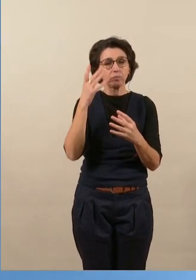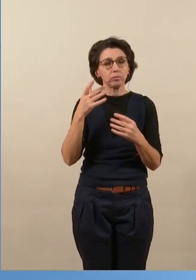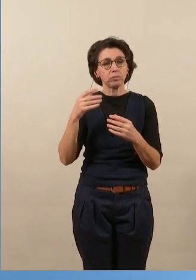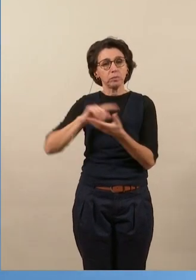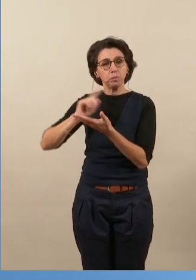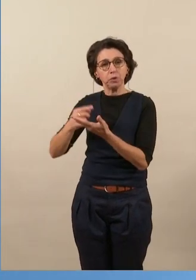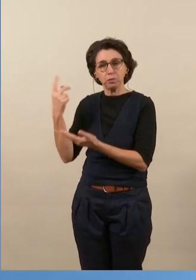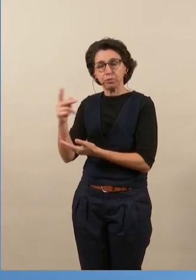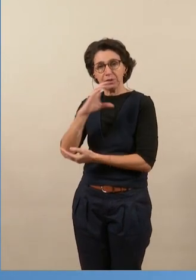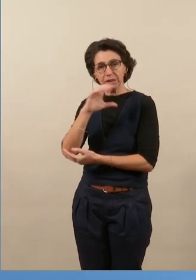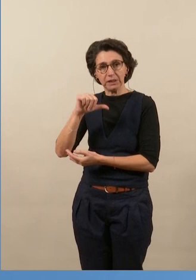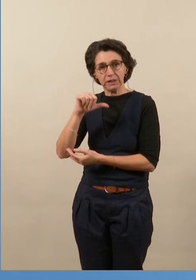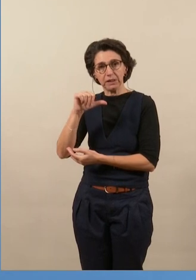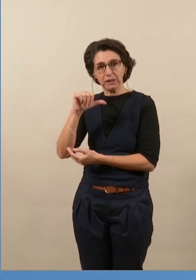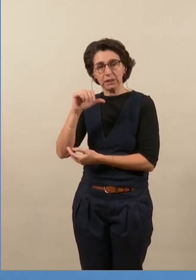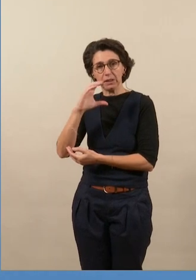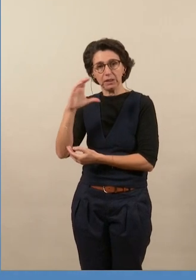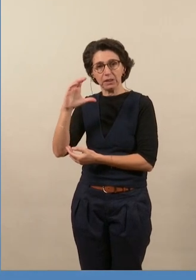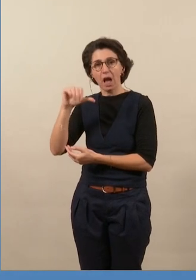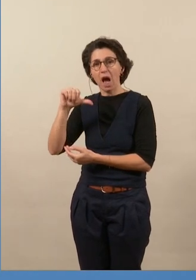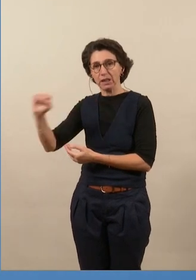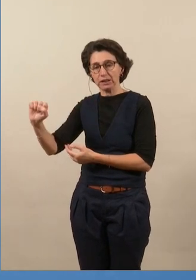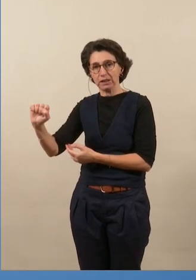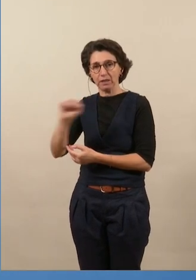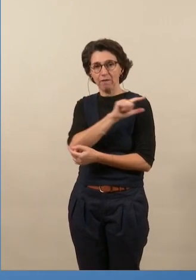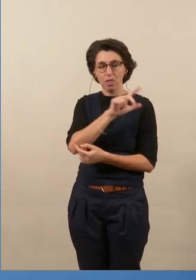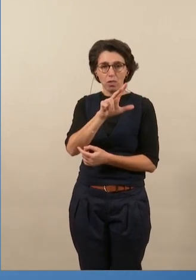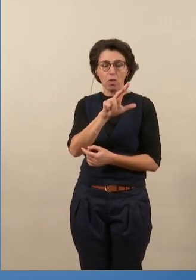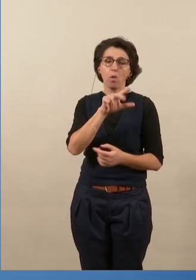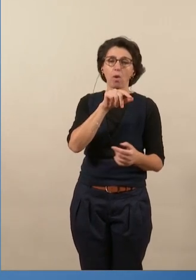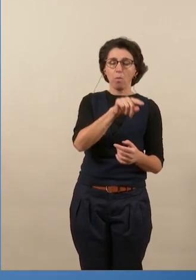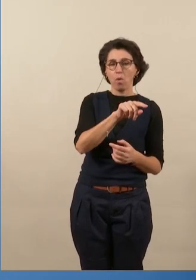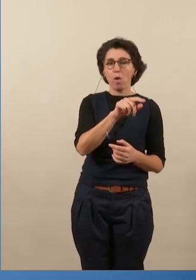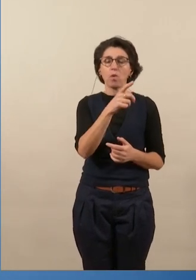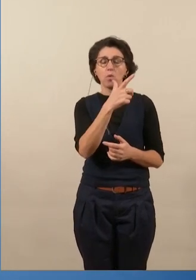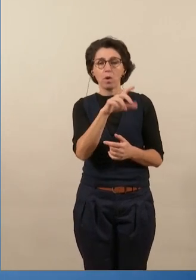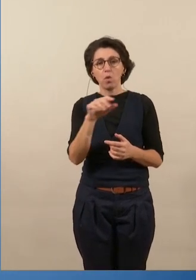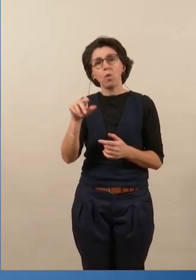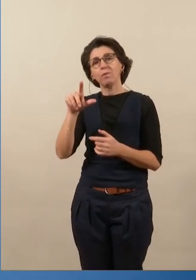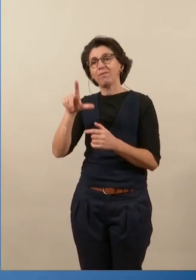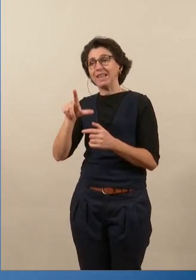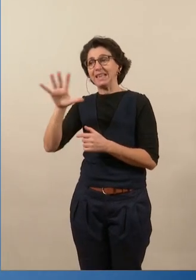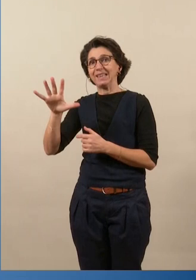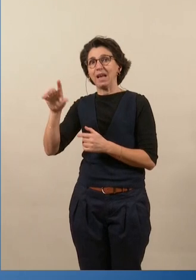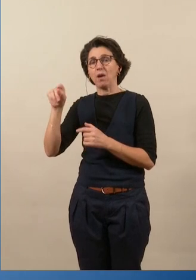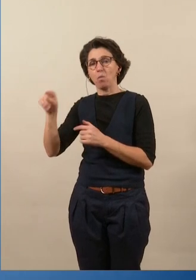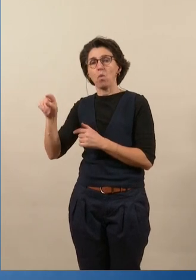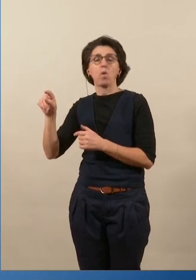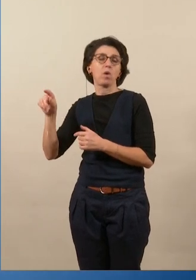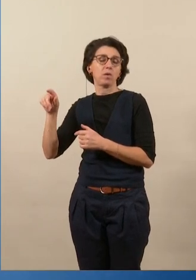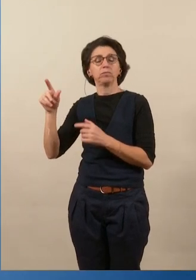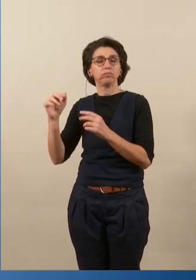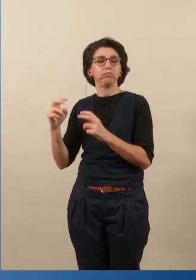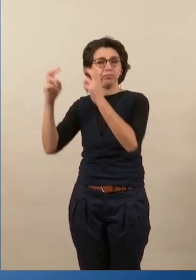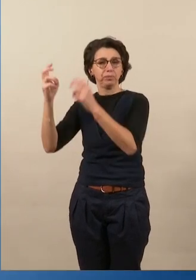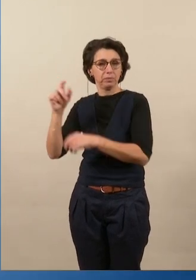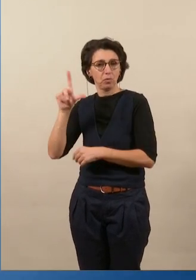passe de 23.1 million d'euros en 2023 à 25 point 4 millions d'euros en 2024 pour la